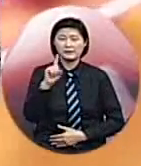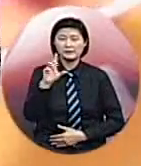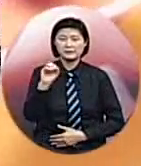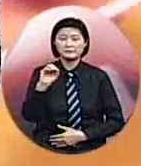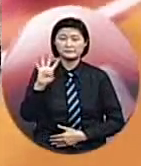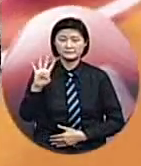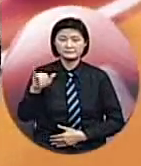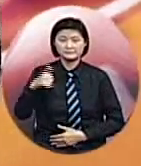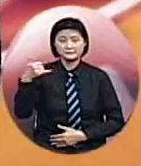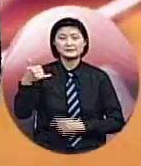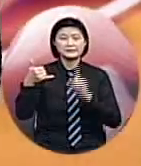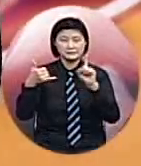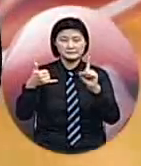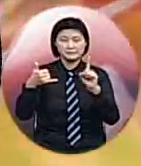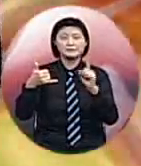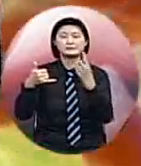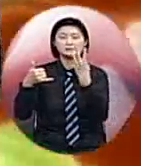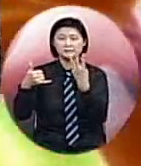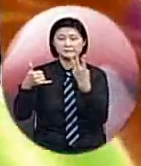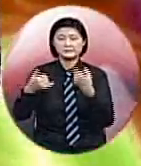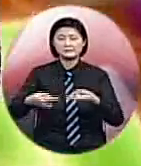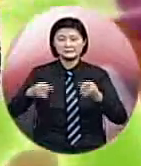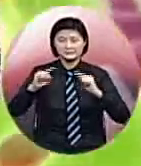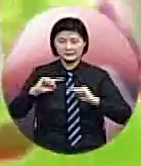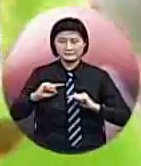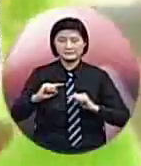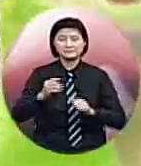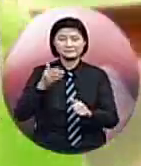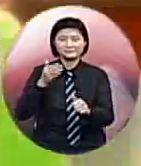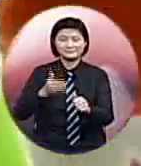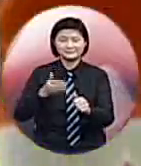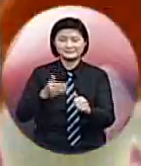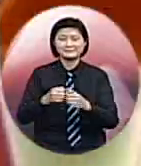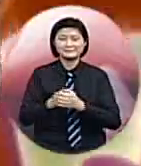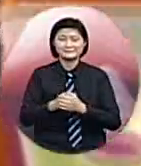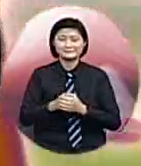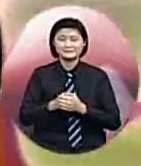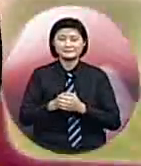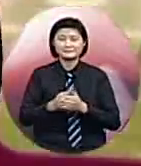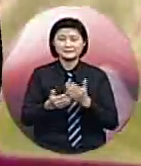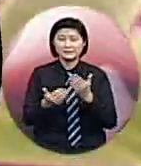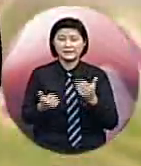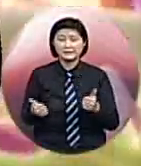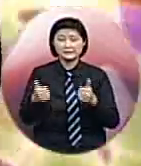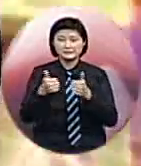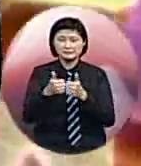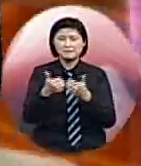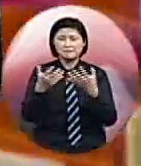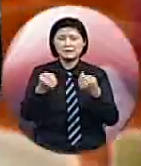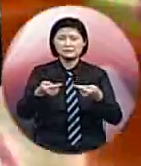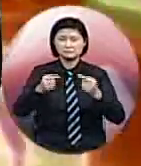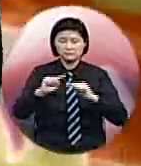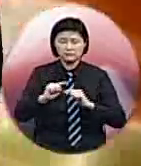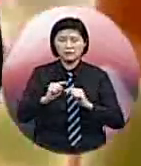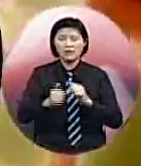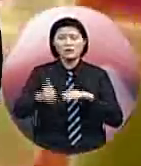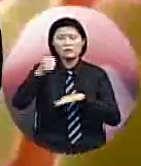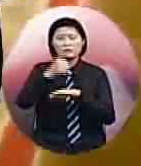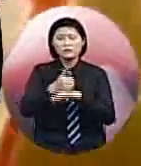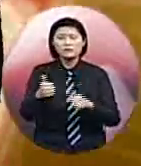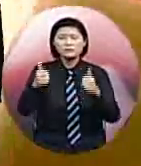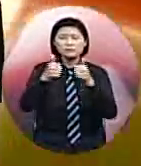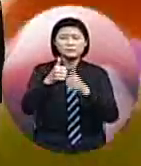060-608-1004번 누르시고 1번과 3번으로 참여를 해주시면 되겠습니다. 네. 또 예선 참여를 많이 해주셨는데 본선에 못